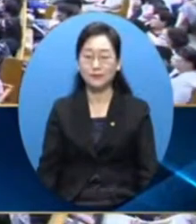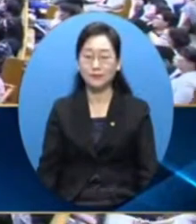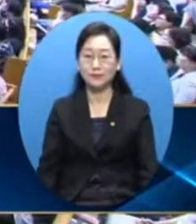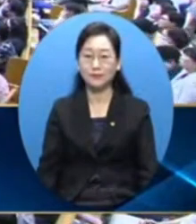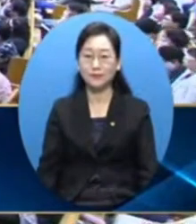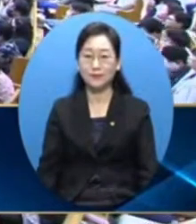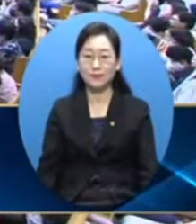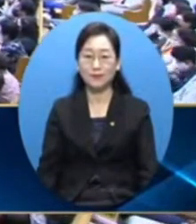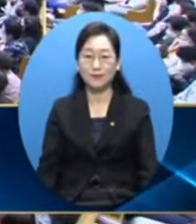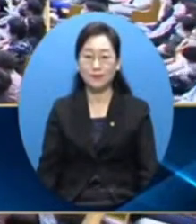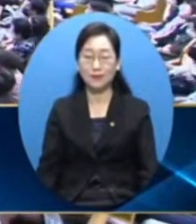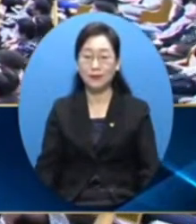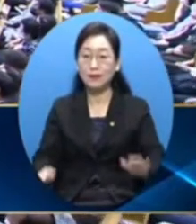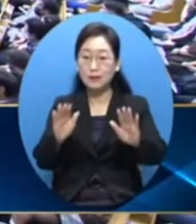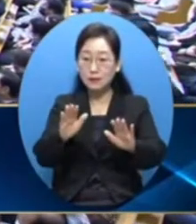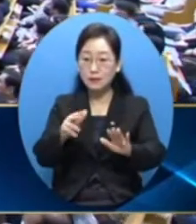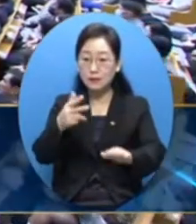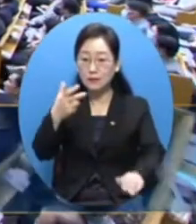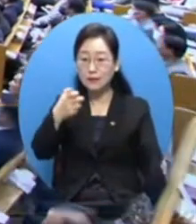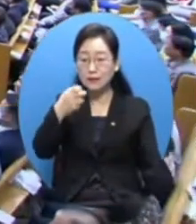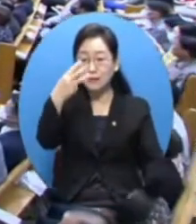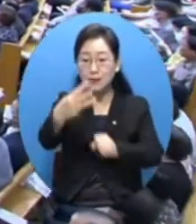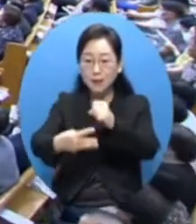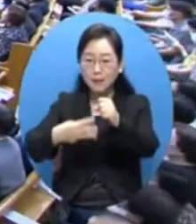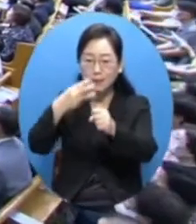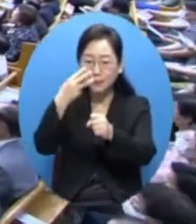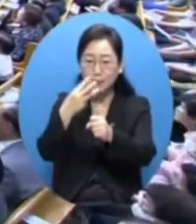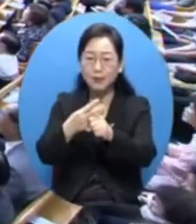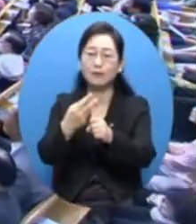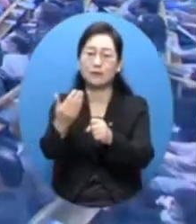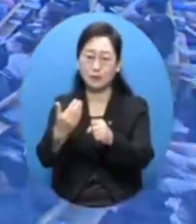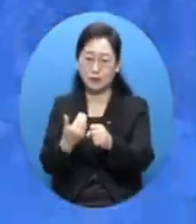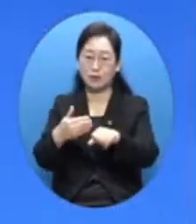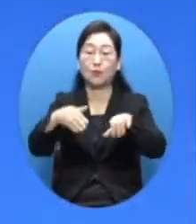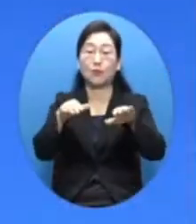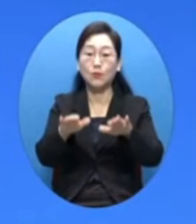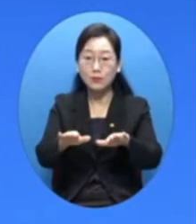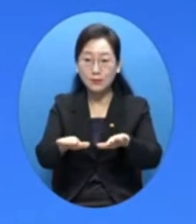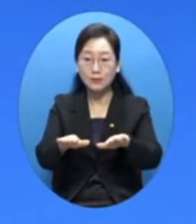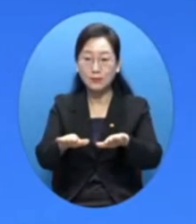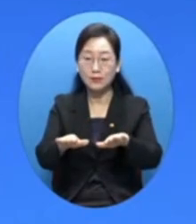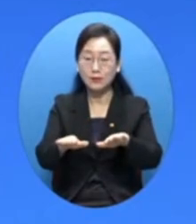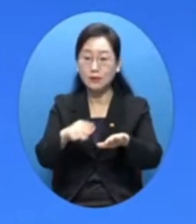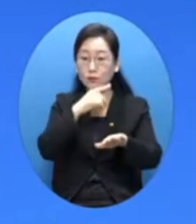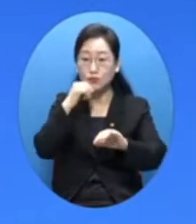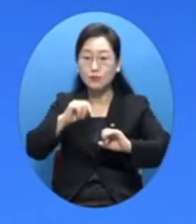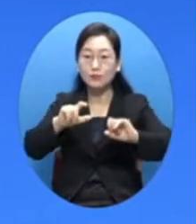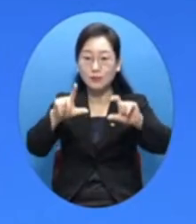바로 73년 전 오늘 주일날